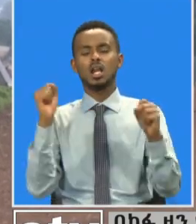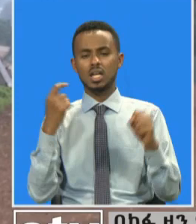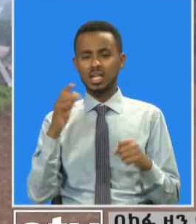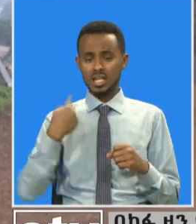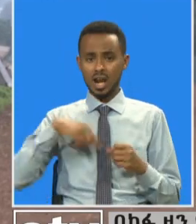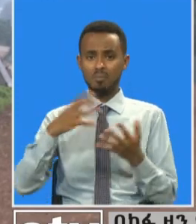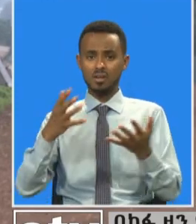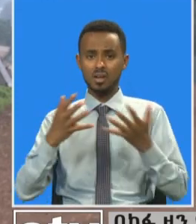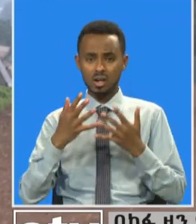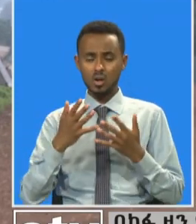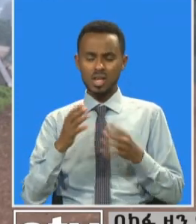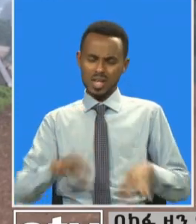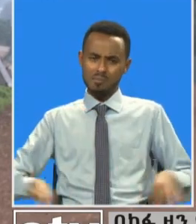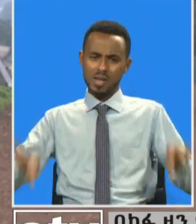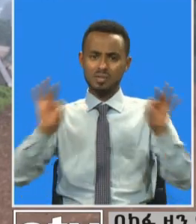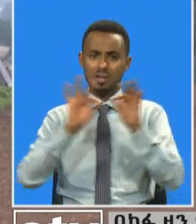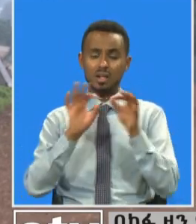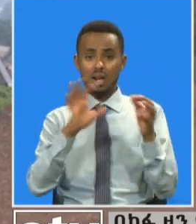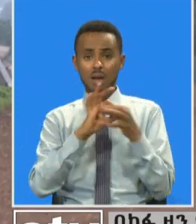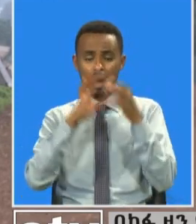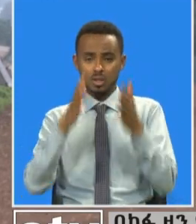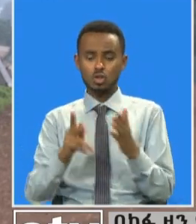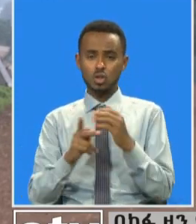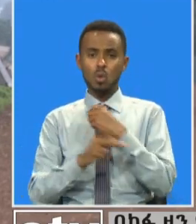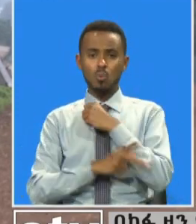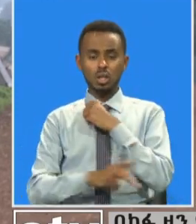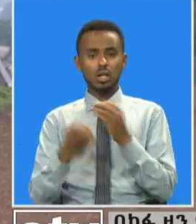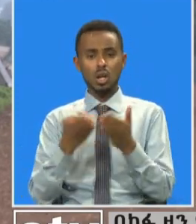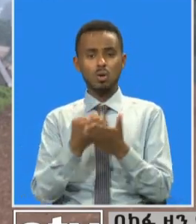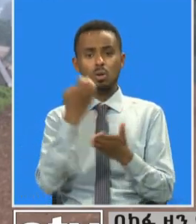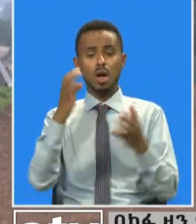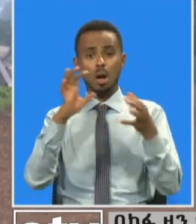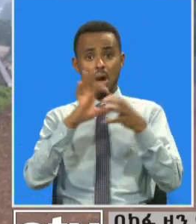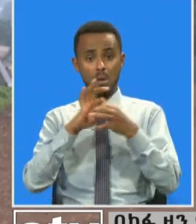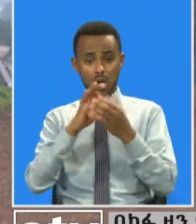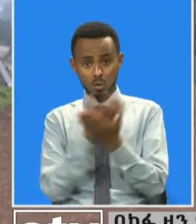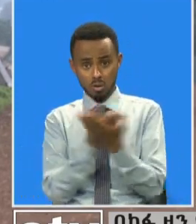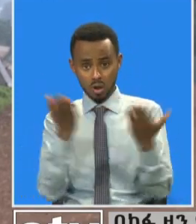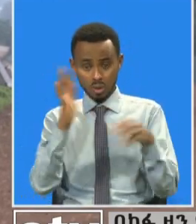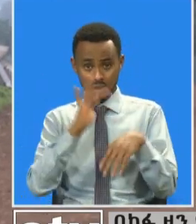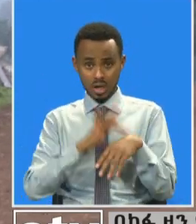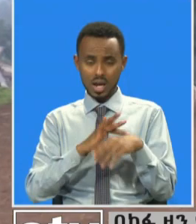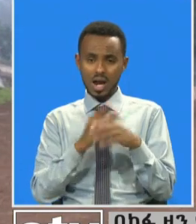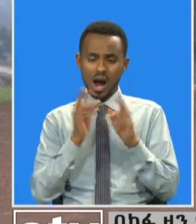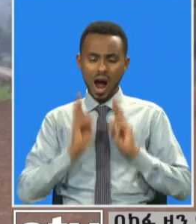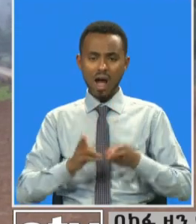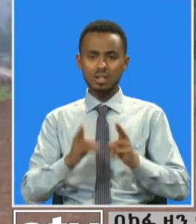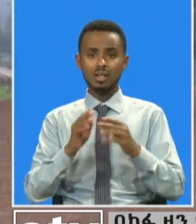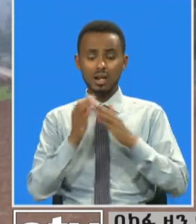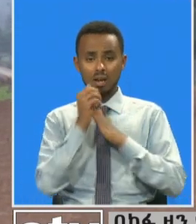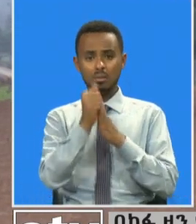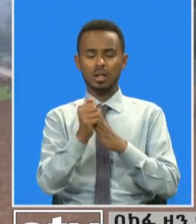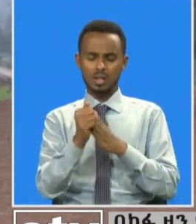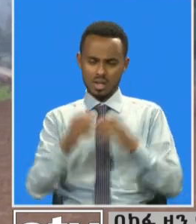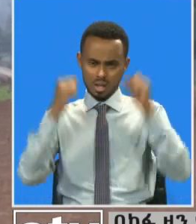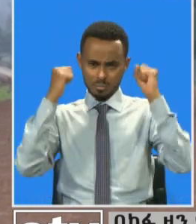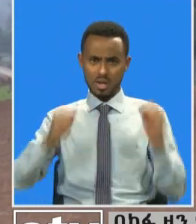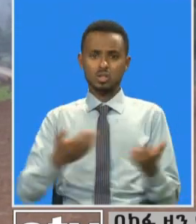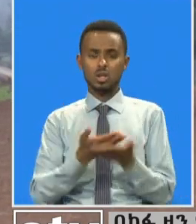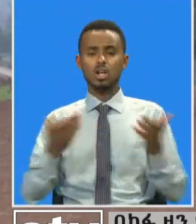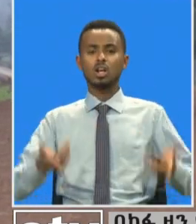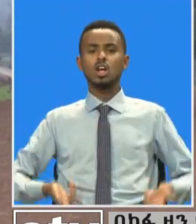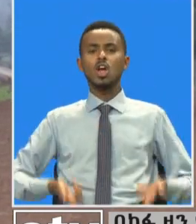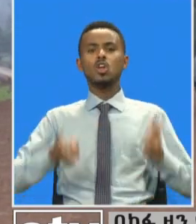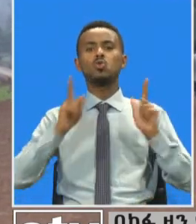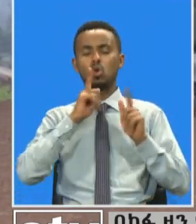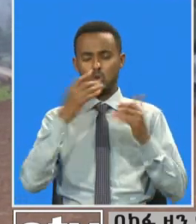እኛ የምንፈልገው የሚያስፈልግ ለህብረተሰባችን ፖለቲካዊ ኢኮኖሚያዊ ማህበራዊ ጉዳዮቻችን አሳልጠን ለመምራት የሚያስችለን ነገር ይኑረን